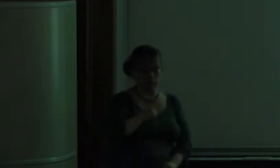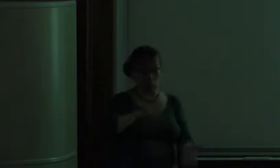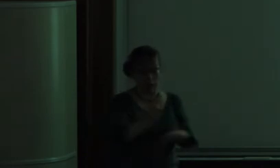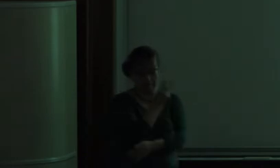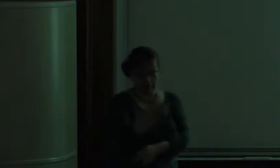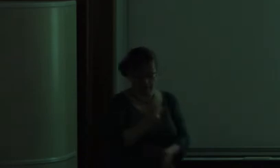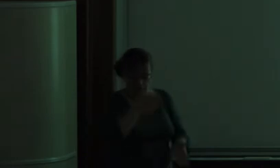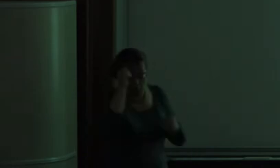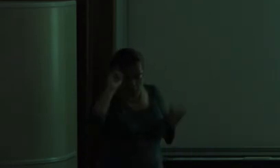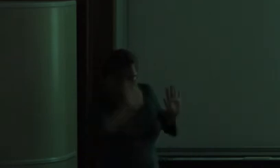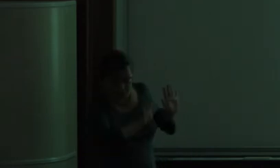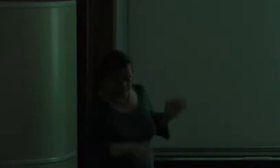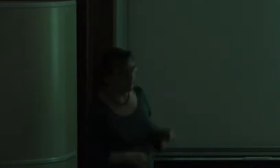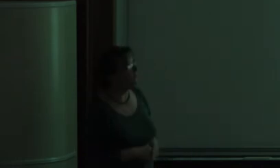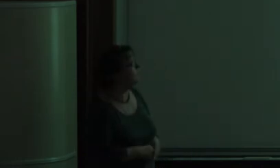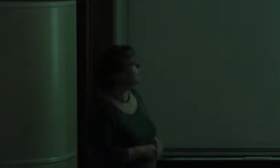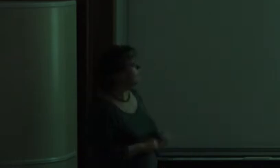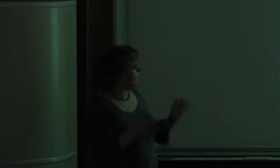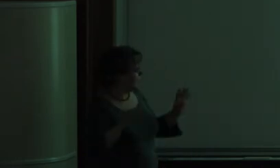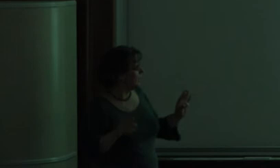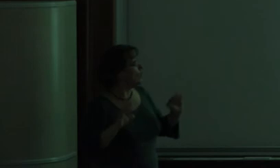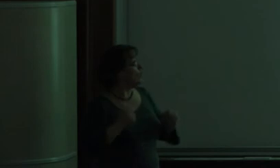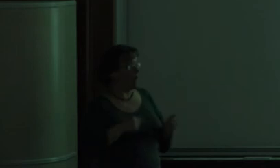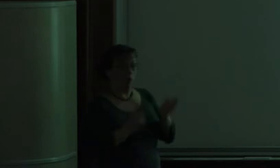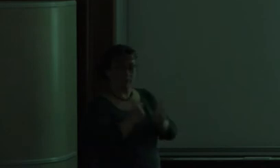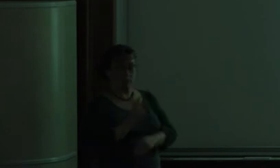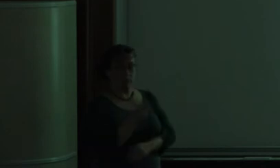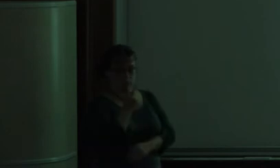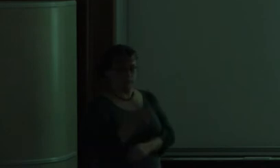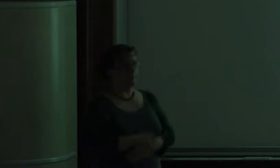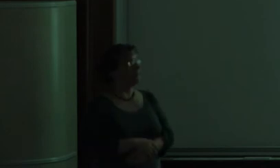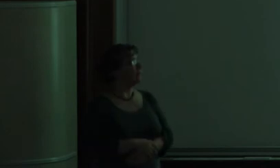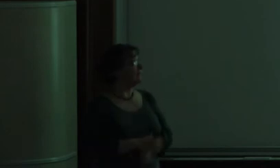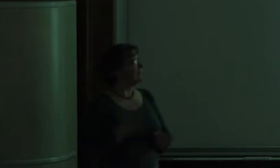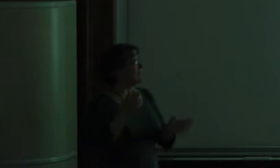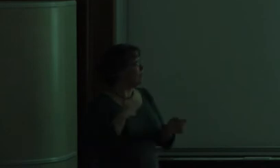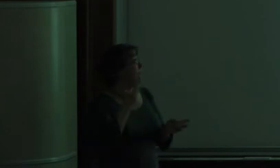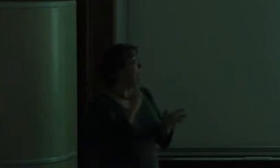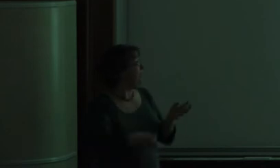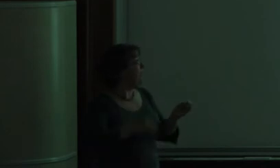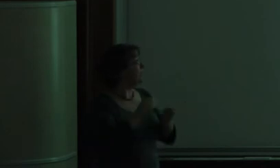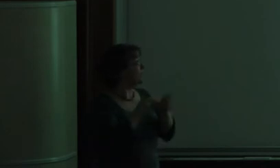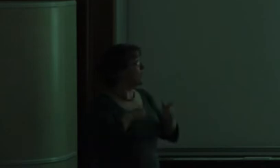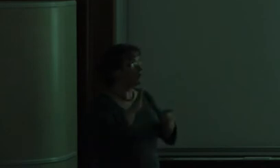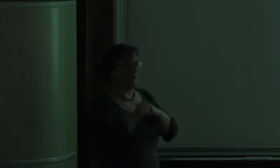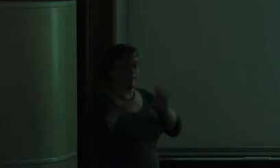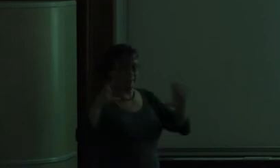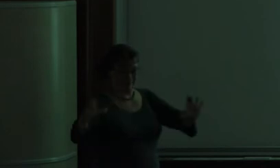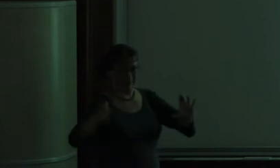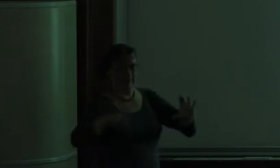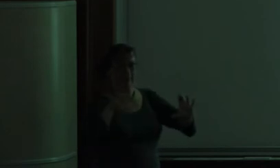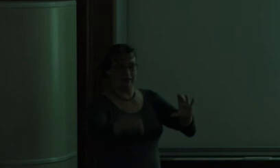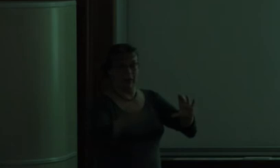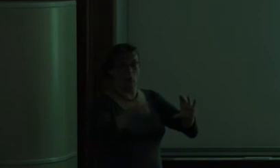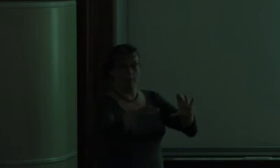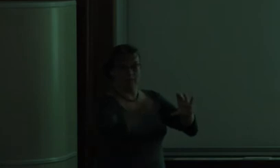là, je continue. Et je décide de refaire un petit coup. Je prends un itérable, et cette fois-ci un set,